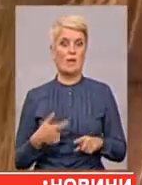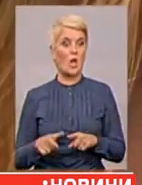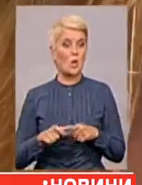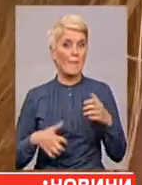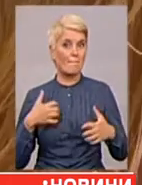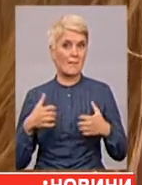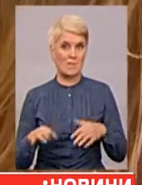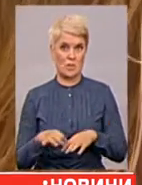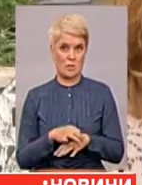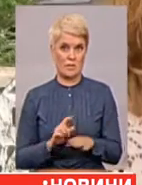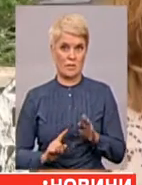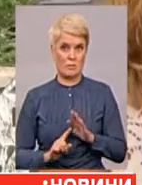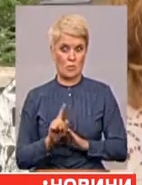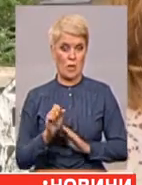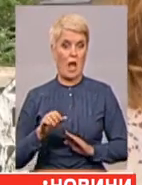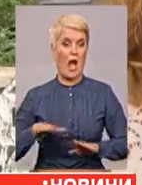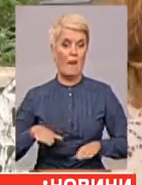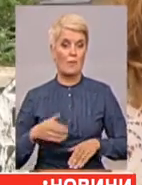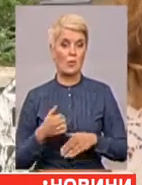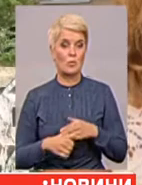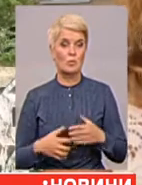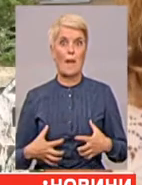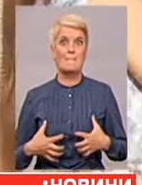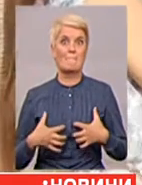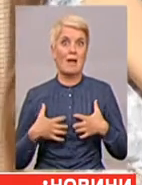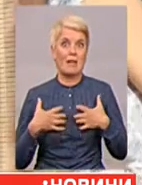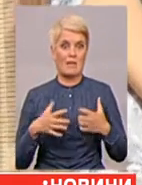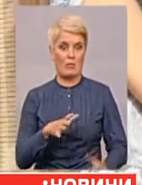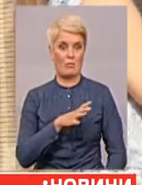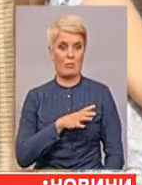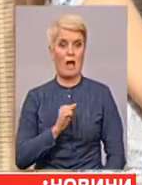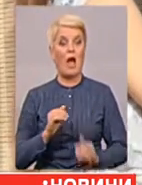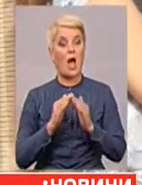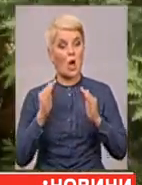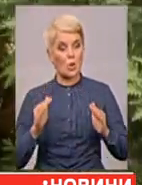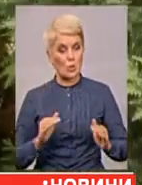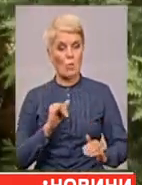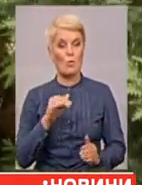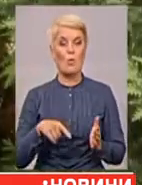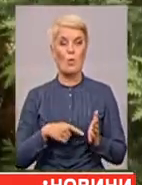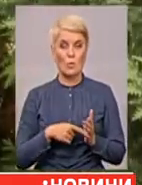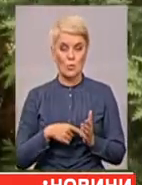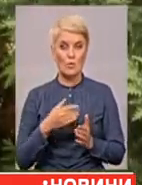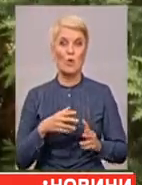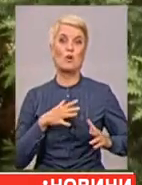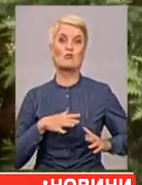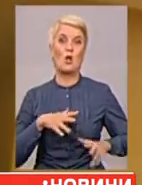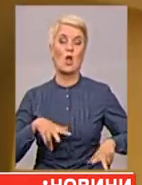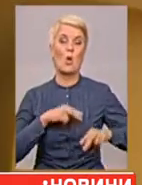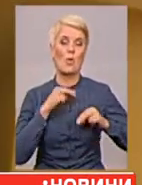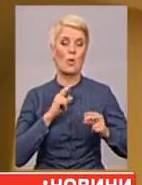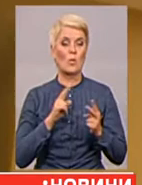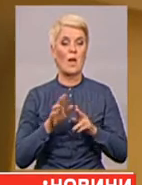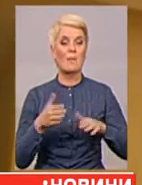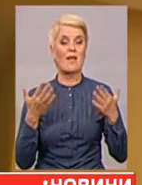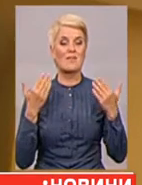переживала за чоловіка спочатку, а потім вже паніка була. А тим часом удома в Ужгороді на Михайла вже чекали колеги. Зустрічали після